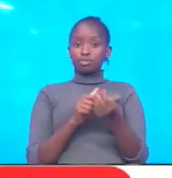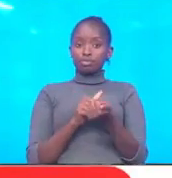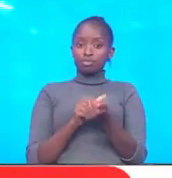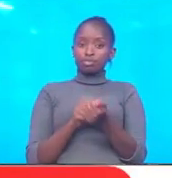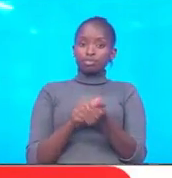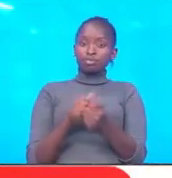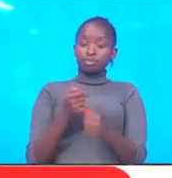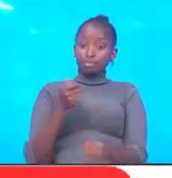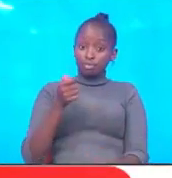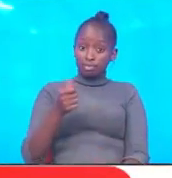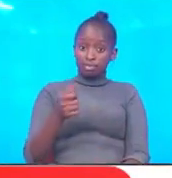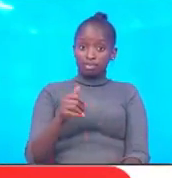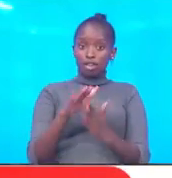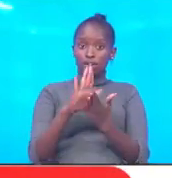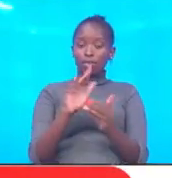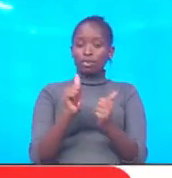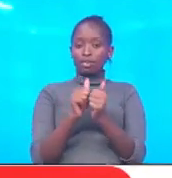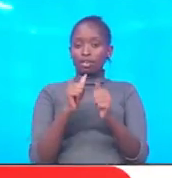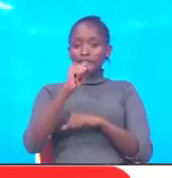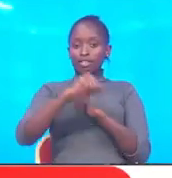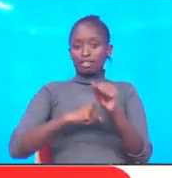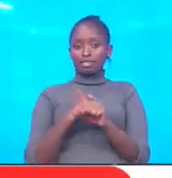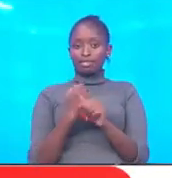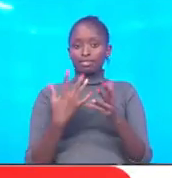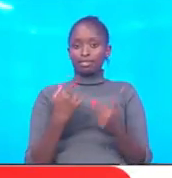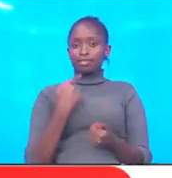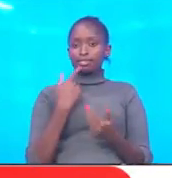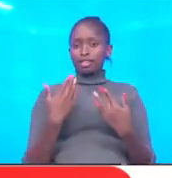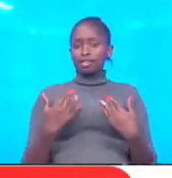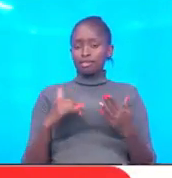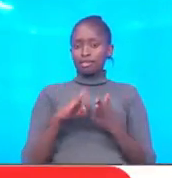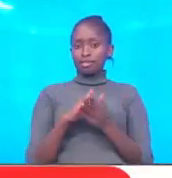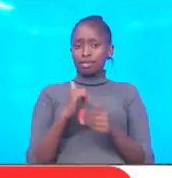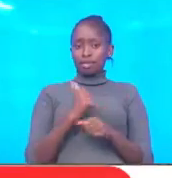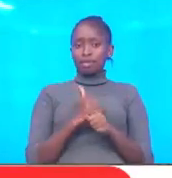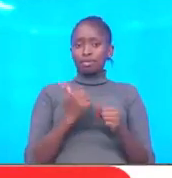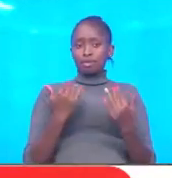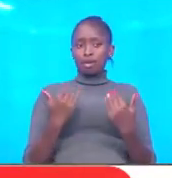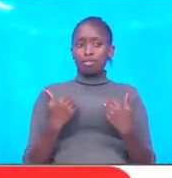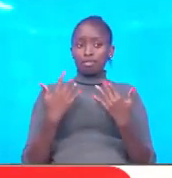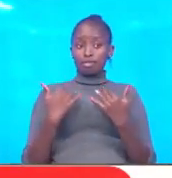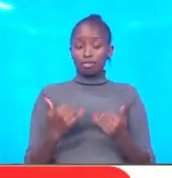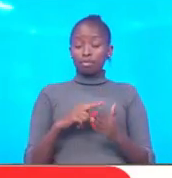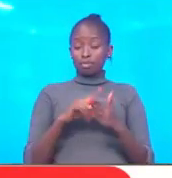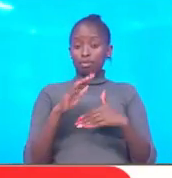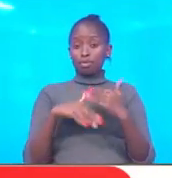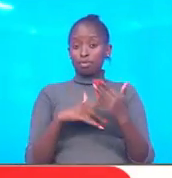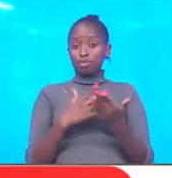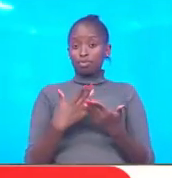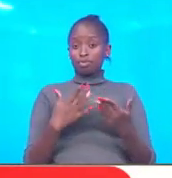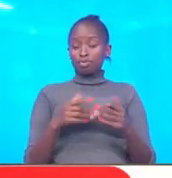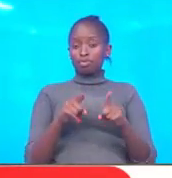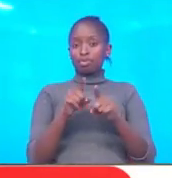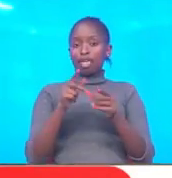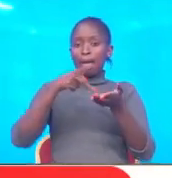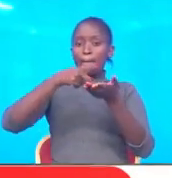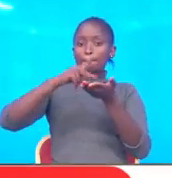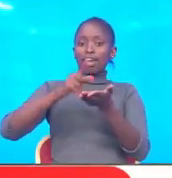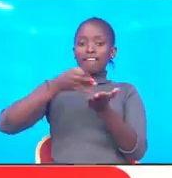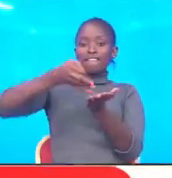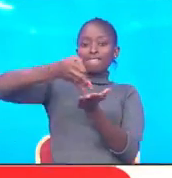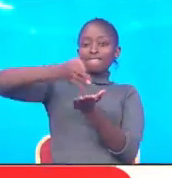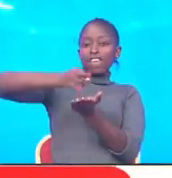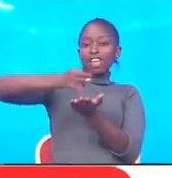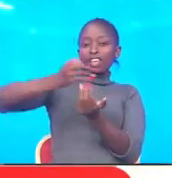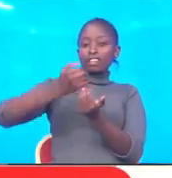sasa, anasema humpa tonge la siku na kutekeleza majukumu yake kama vile kulipia wanawe karo. Kando na kuuza mazao yake